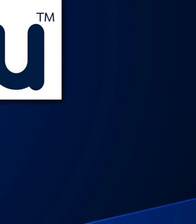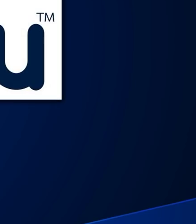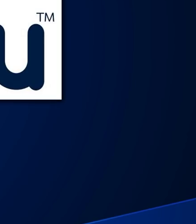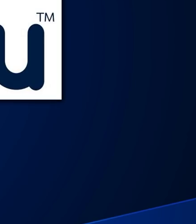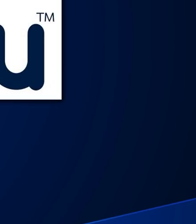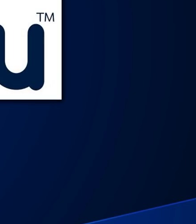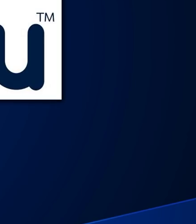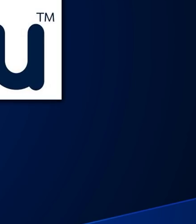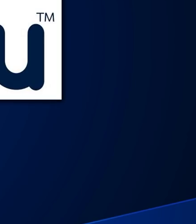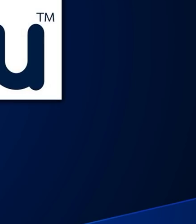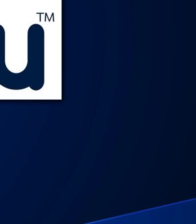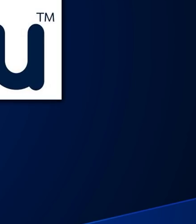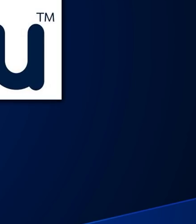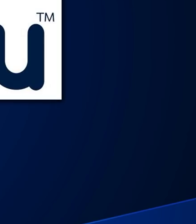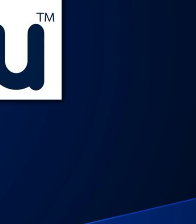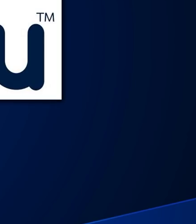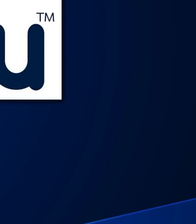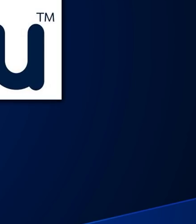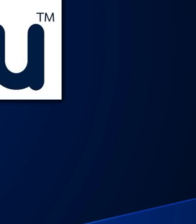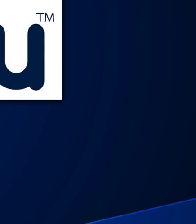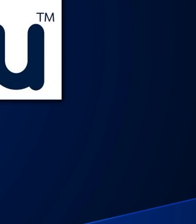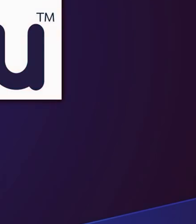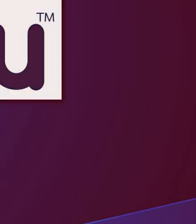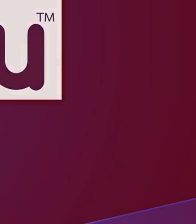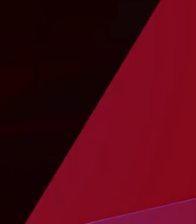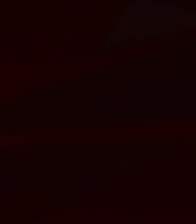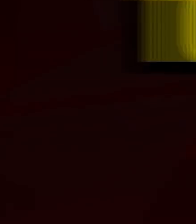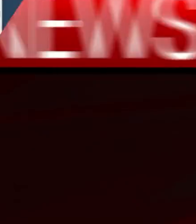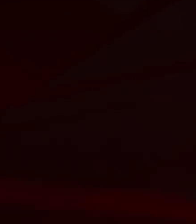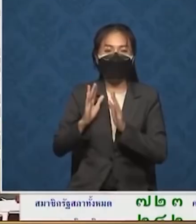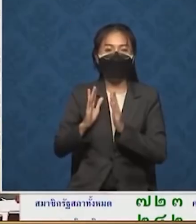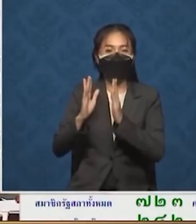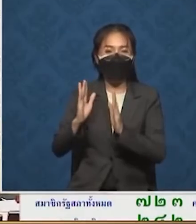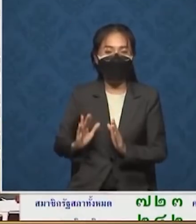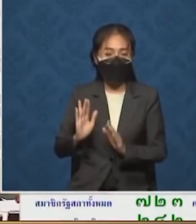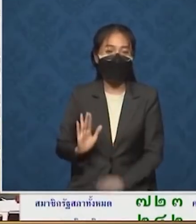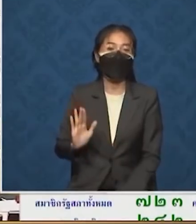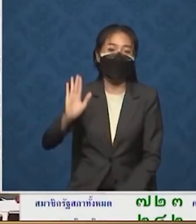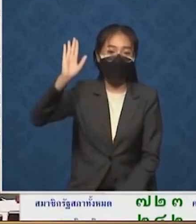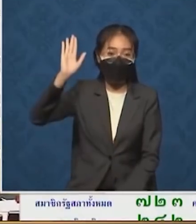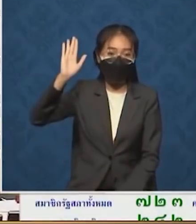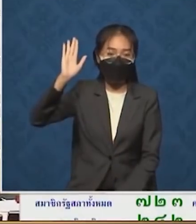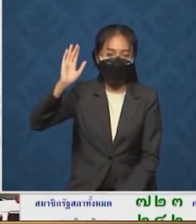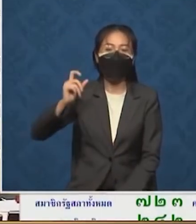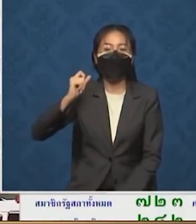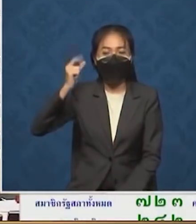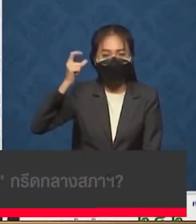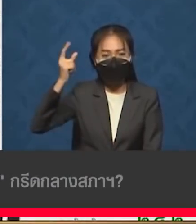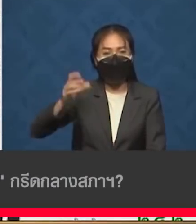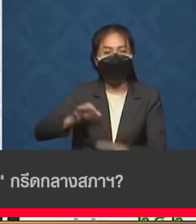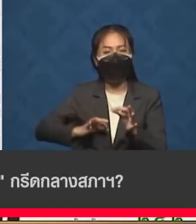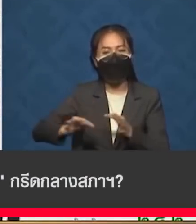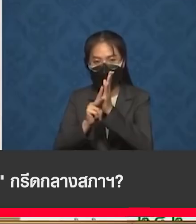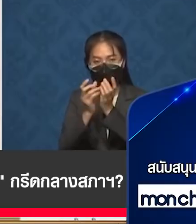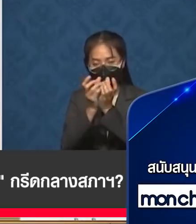สนับสนุนโดยมองชูรู้ใจเขาเข้าใจคุณ ถือว่าเป็นการอภิปรายที่มีหลากหลายดราม่